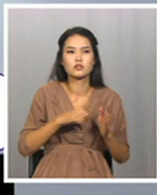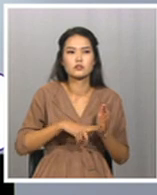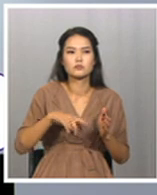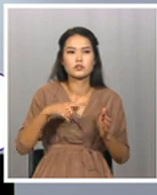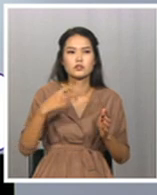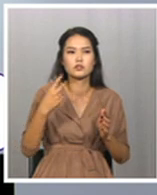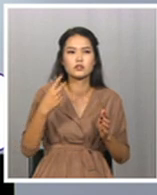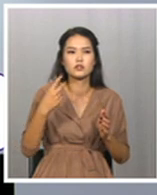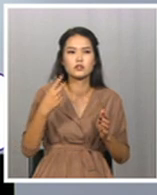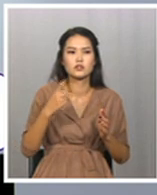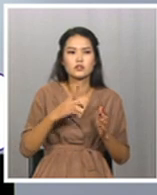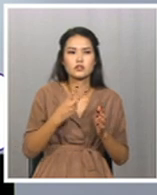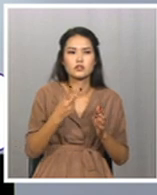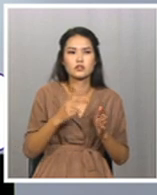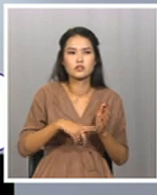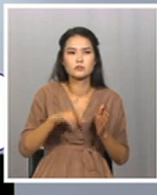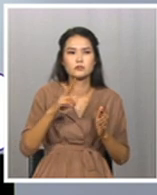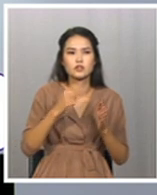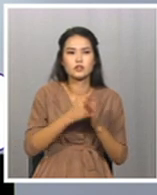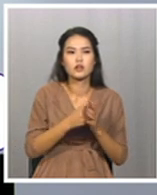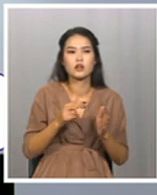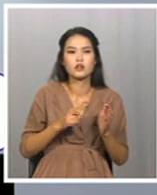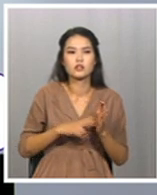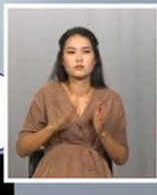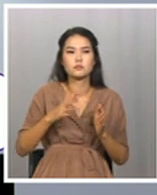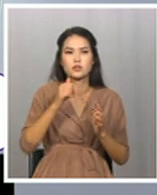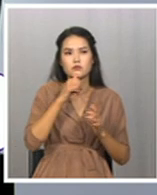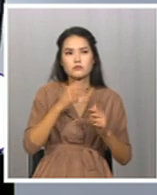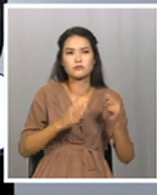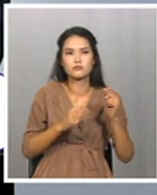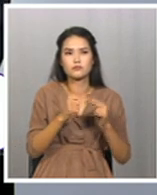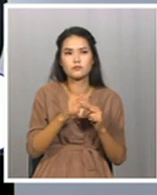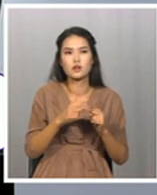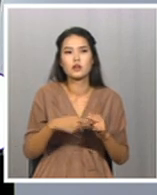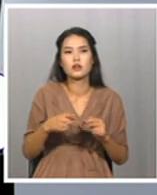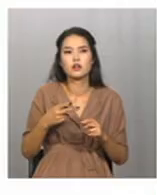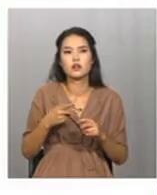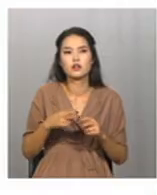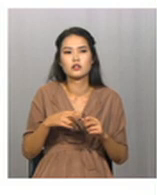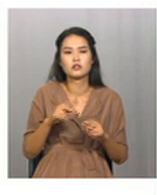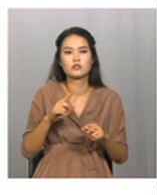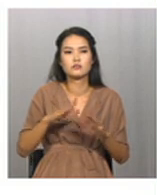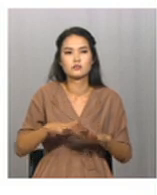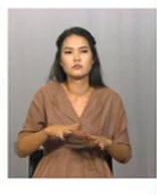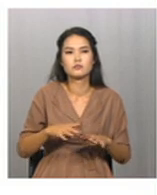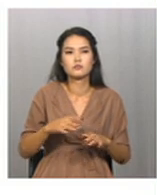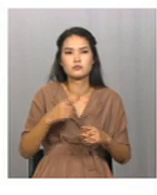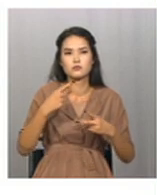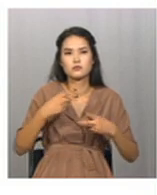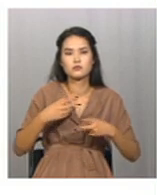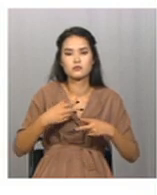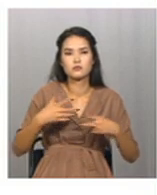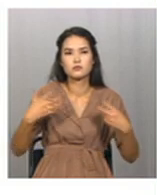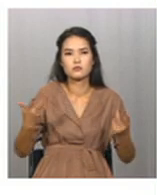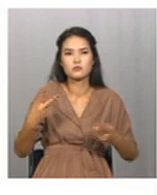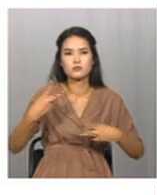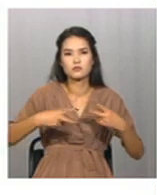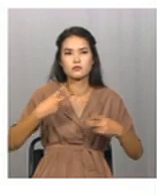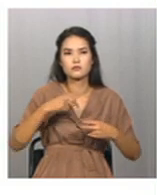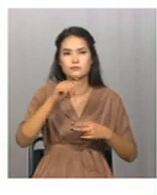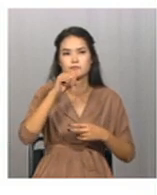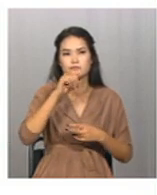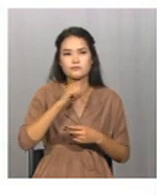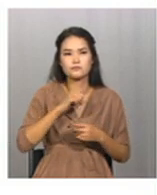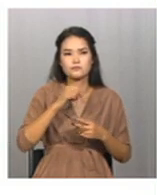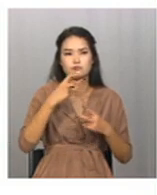бірге 85-ші орын аралығындағы мемлекеттерді салыстырып көрейік. Яғни бұл мемлекеттердің арасында үлкен айырмашылық пен жиынтық ішкі өнім